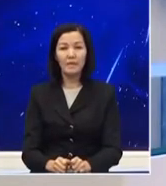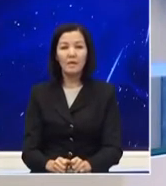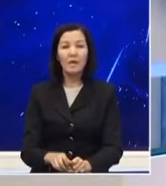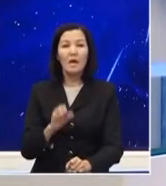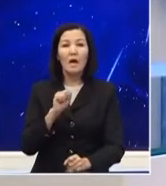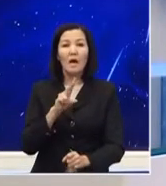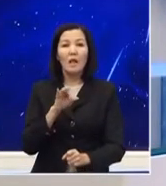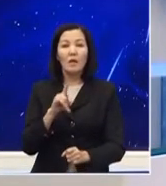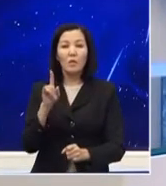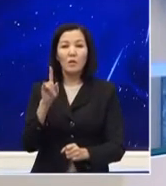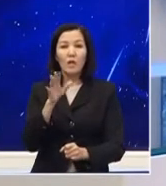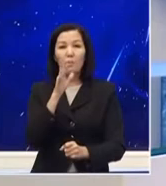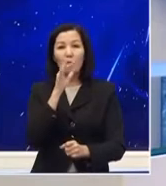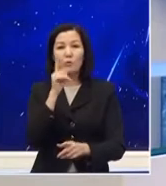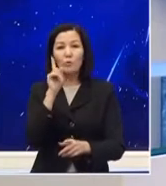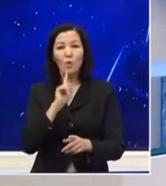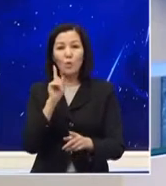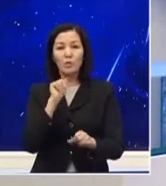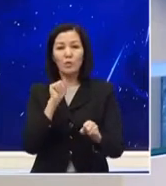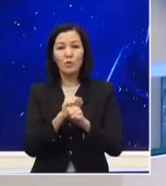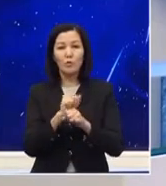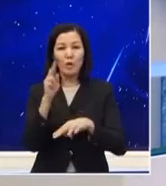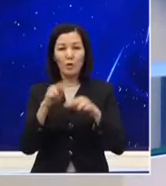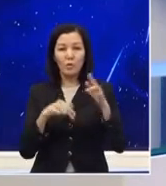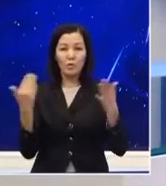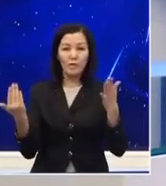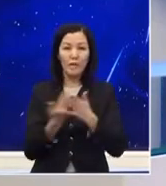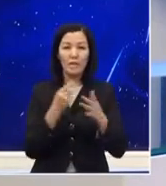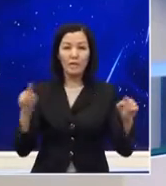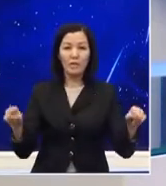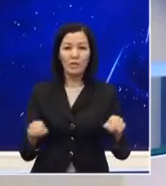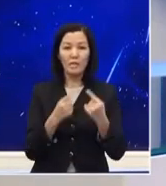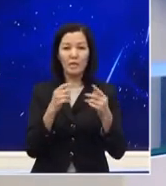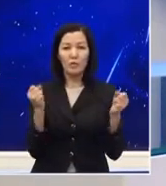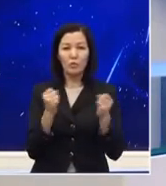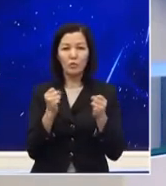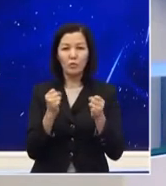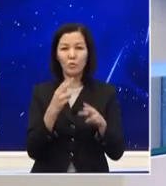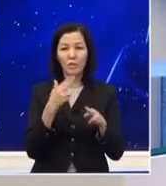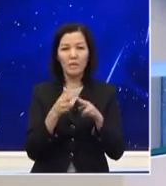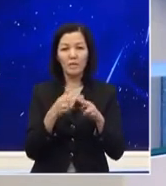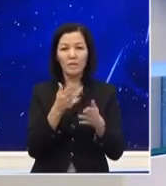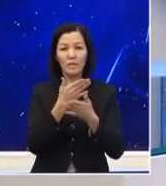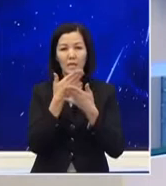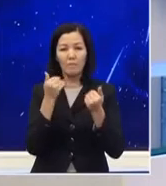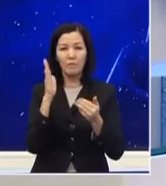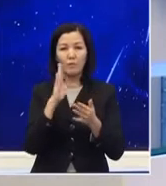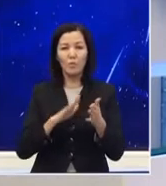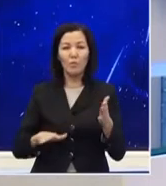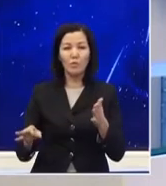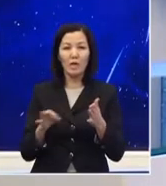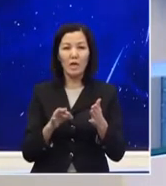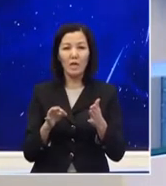Алакөлде маусымдық кезеңде уақытша тоқтаған құрылыс қайта жанданды. Қарашаның қара суығына қарамастан көл жағалауын бекіту жұмыстары жүріп